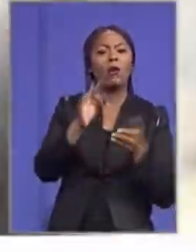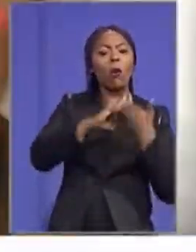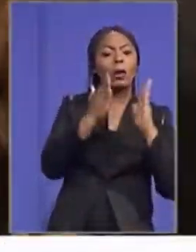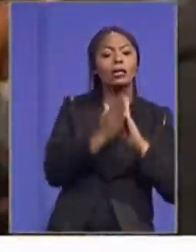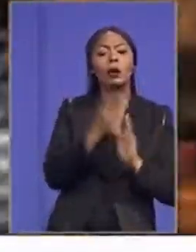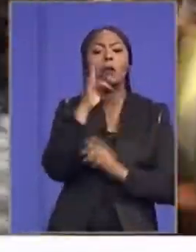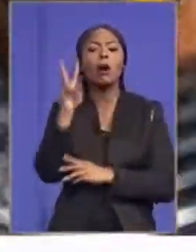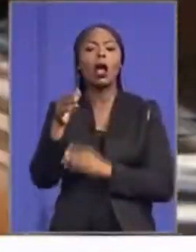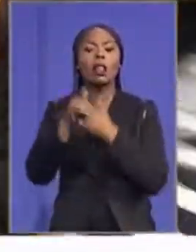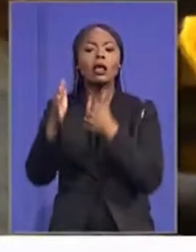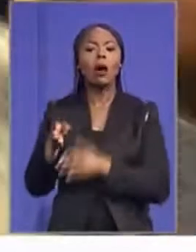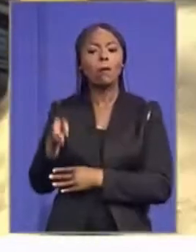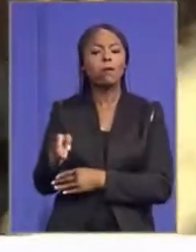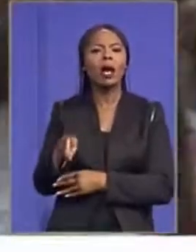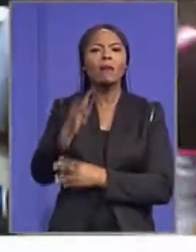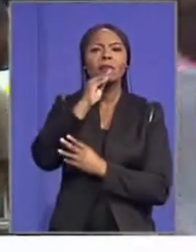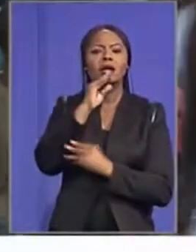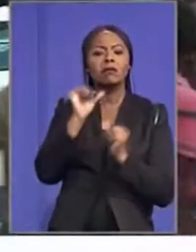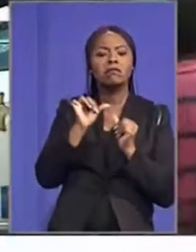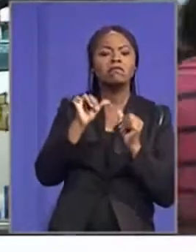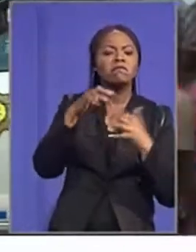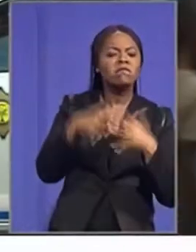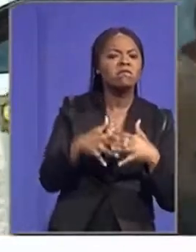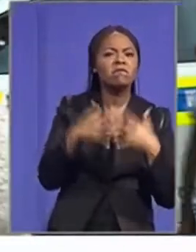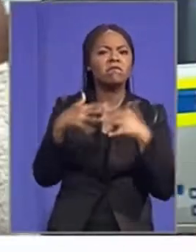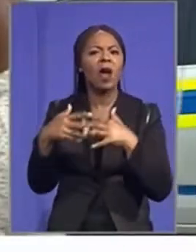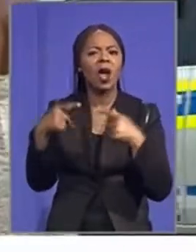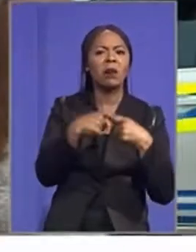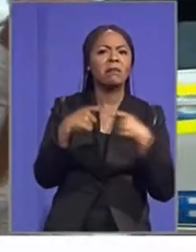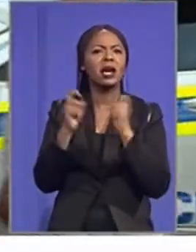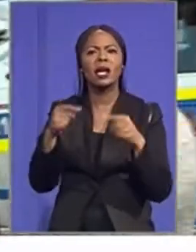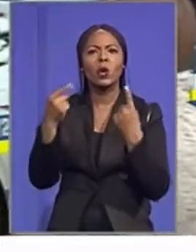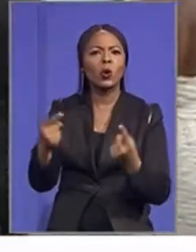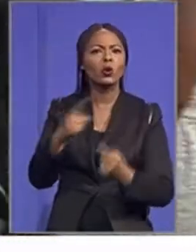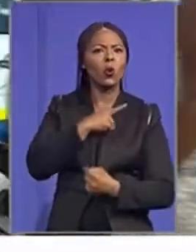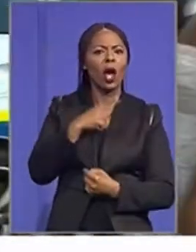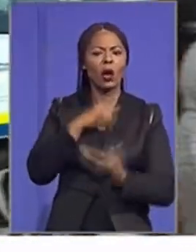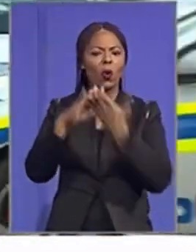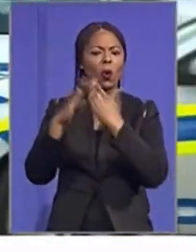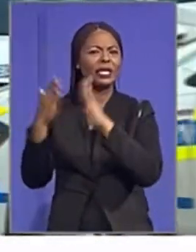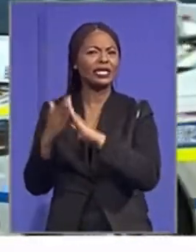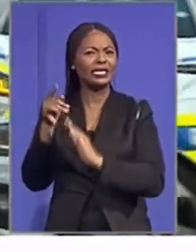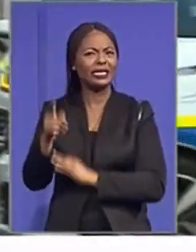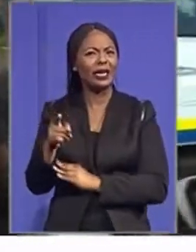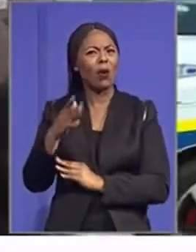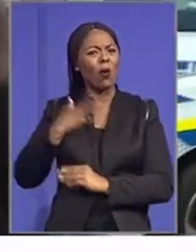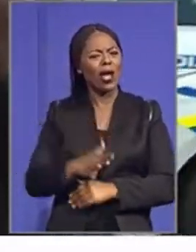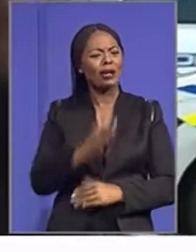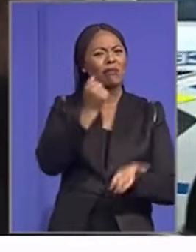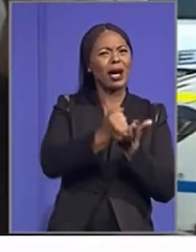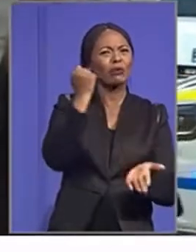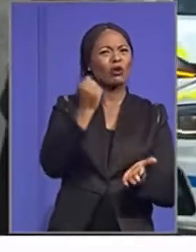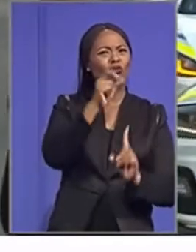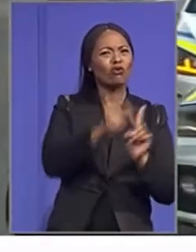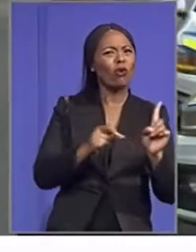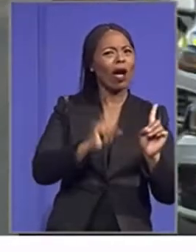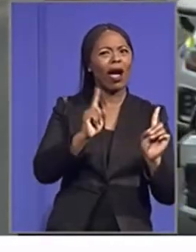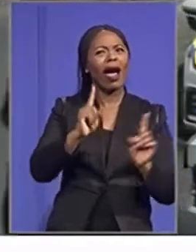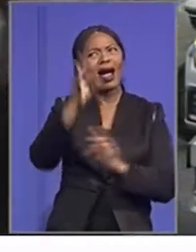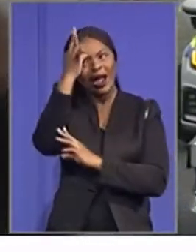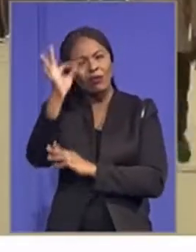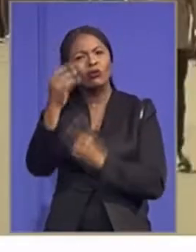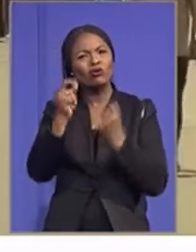ba hore ba ka tswella pele go latela hore ho tsamaya jwang ka di-passport jalo ke mosebetsi e leng hore o tshwanetse hore o etswe ke puso.